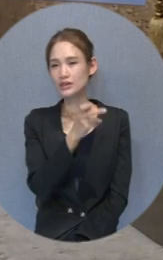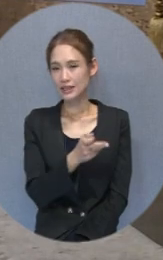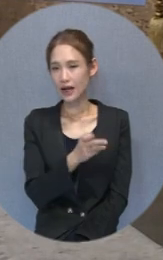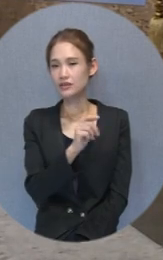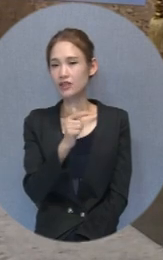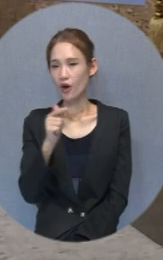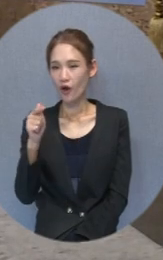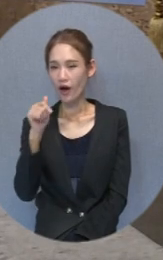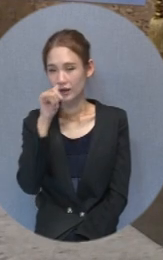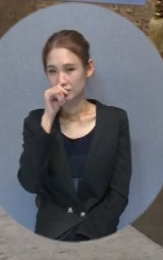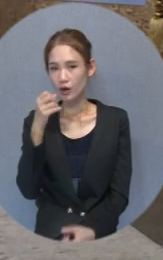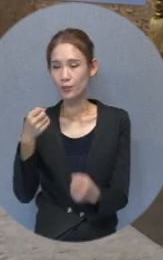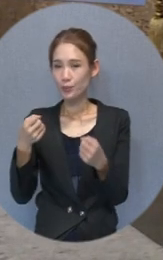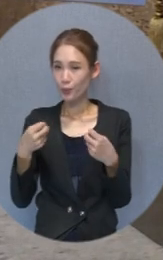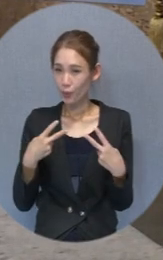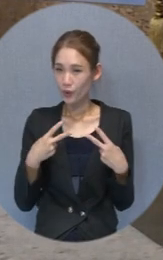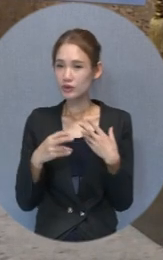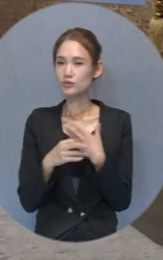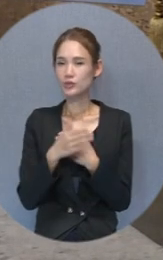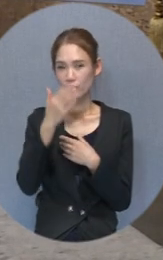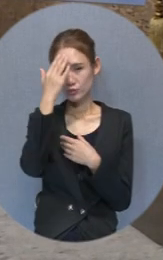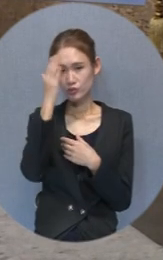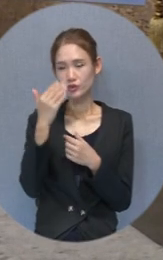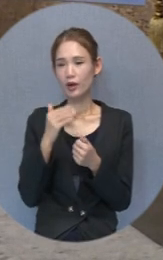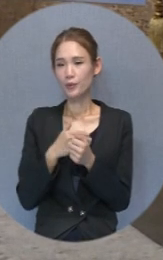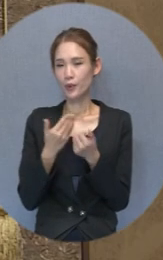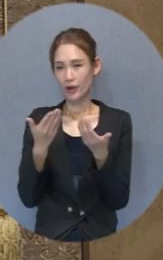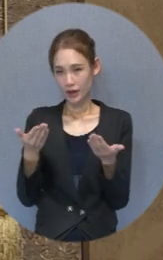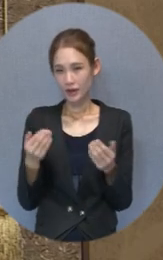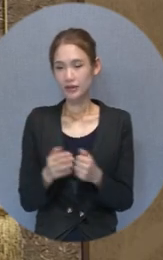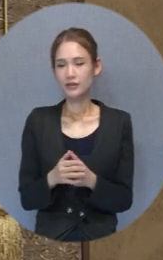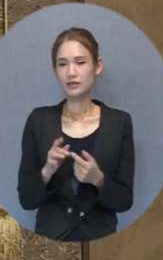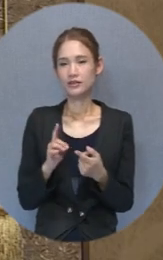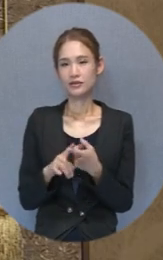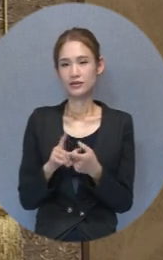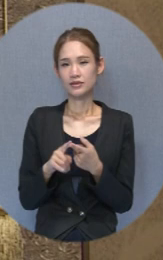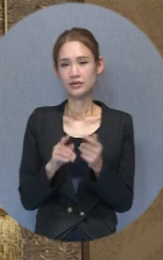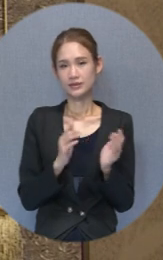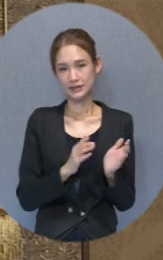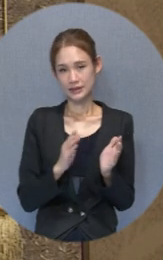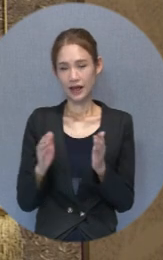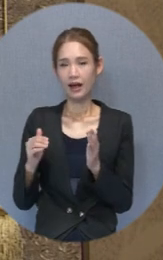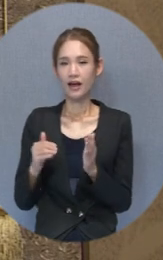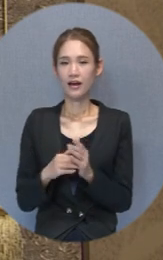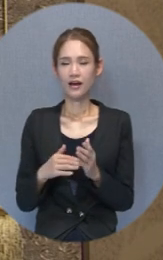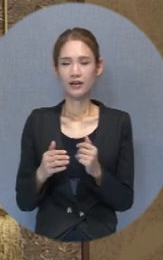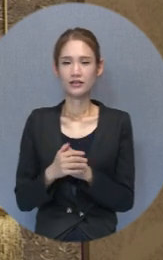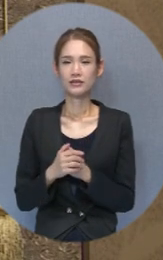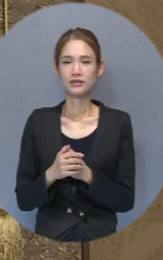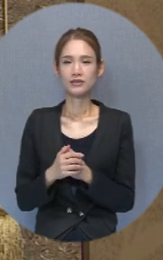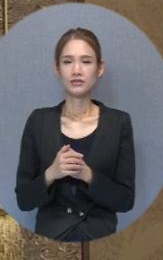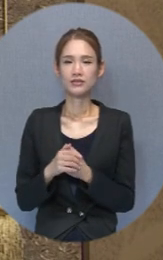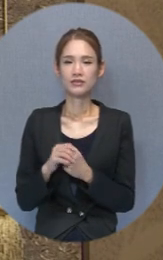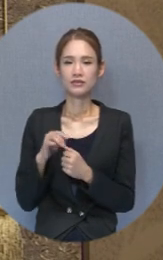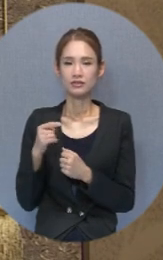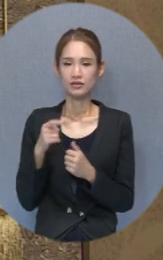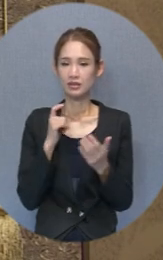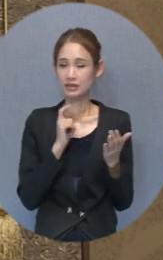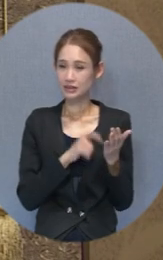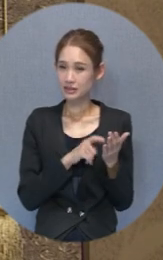것들을 보내 주시면은 무상으로 보내 드린다. 라는 아. 거를 진행을 하고요. 그리고 이제